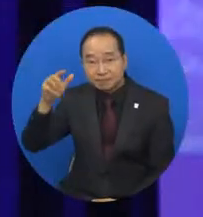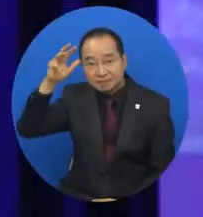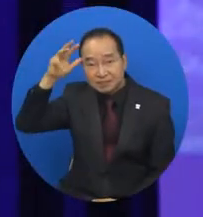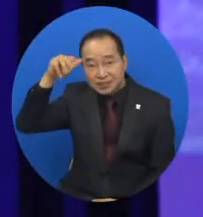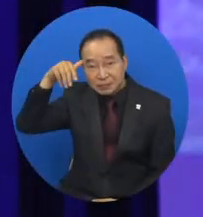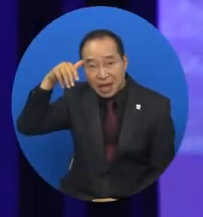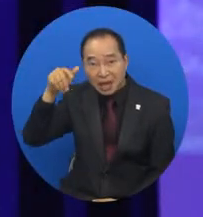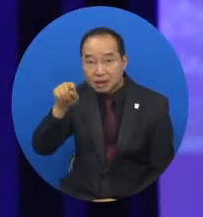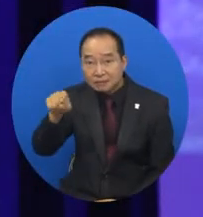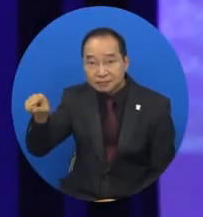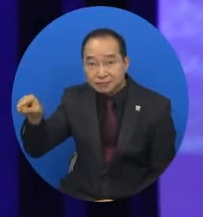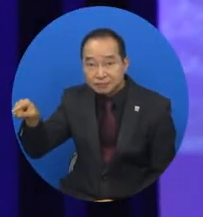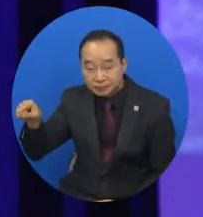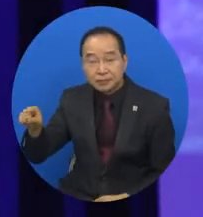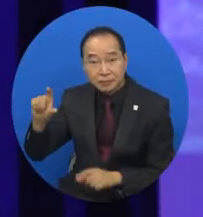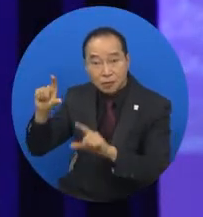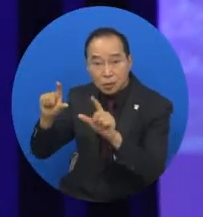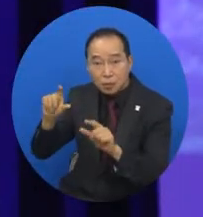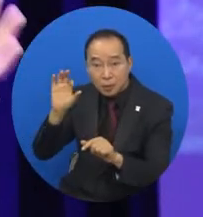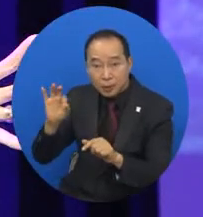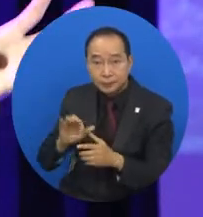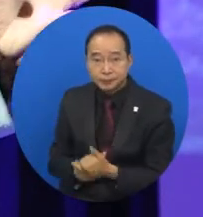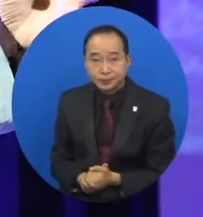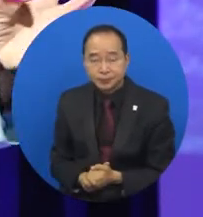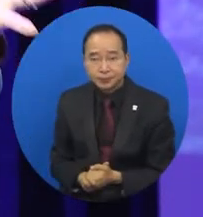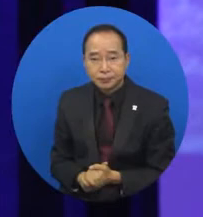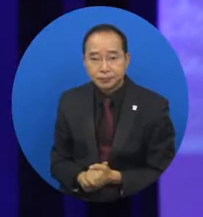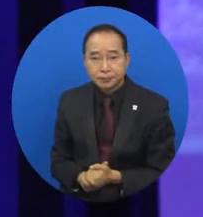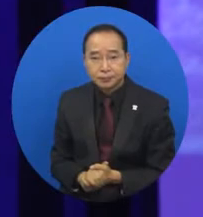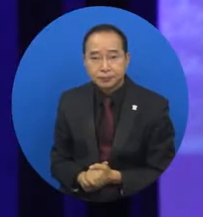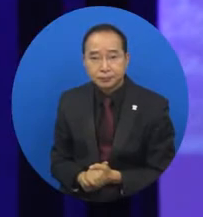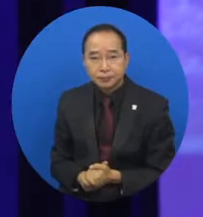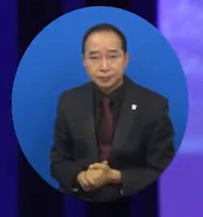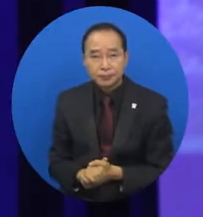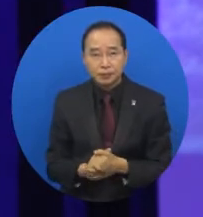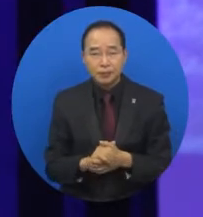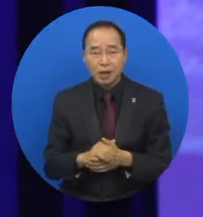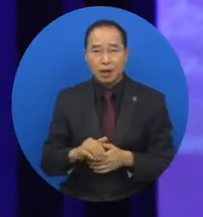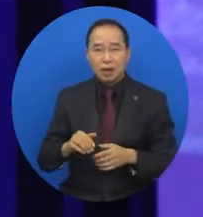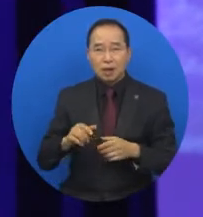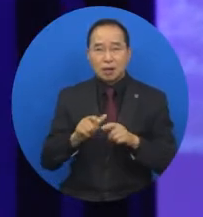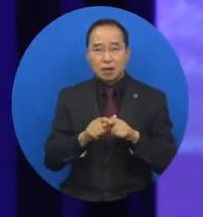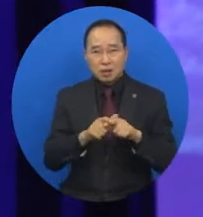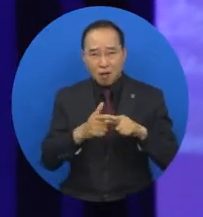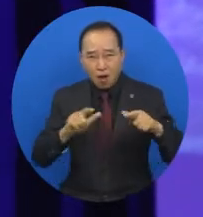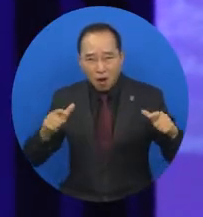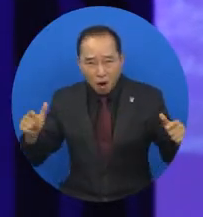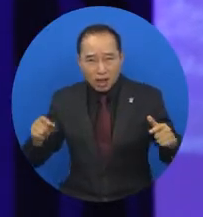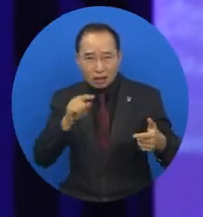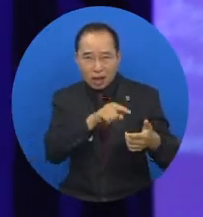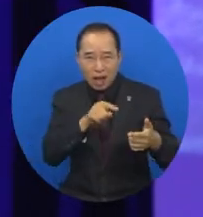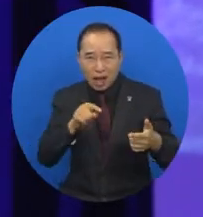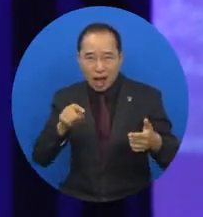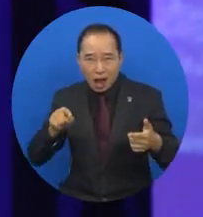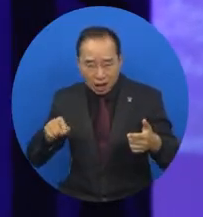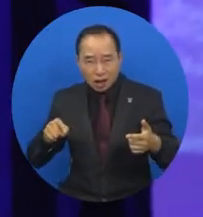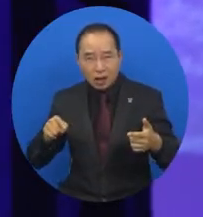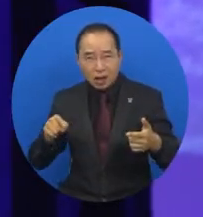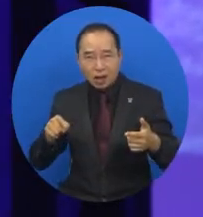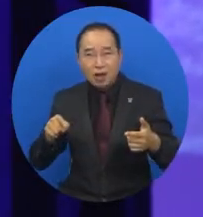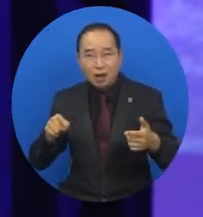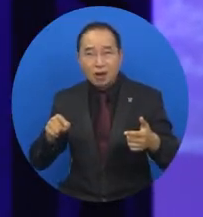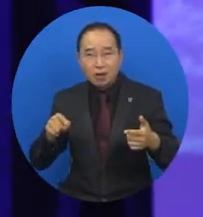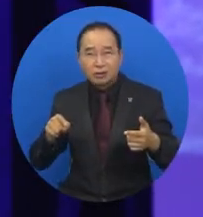치매 노인들의 증상들은 사실은 많은 이런 임상들의 복합적인 과정들이 그